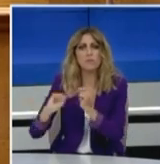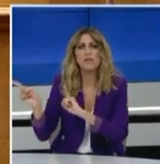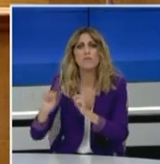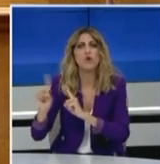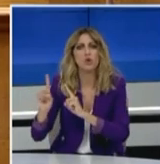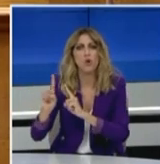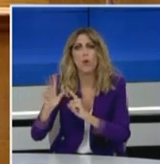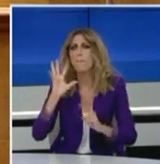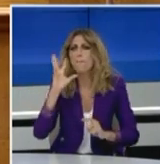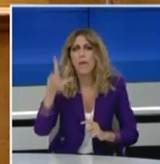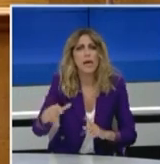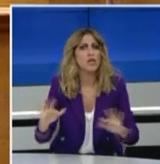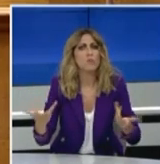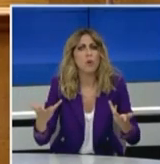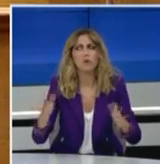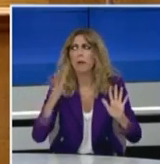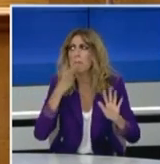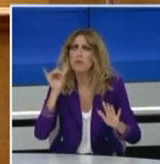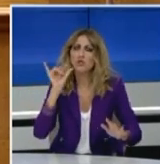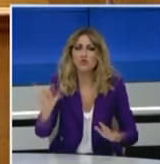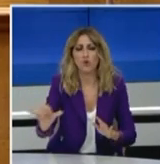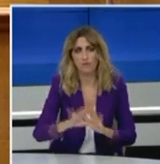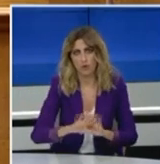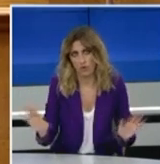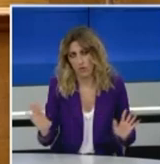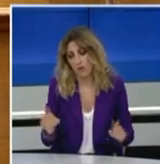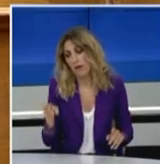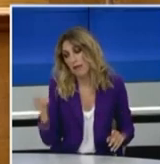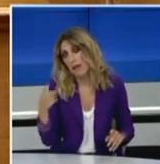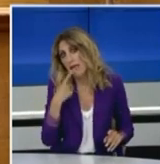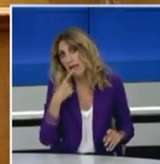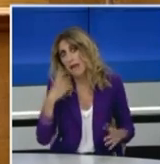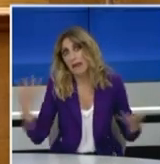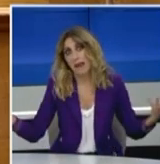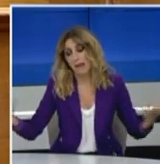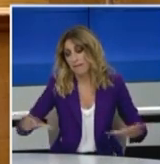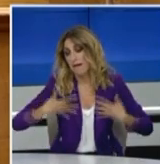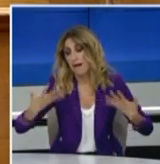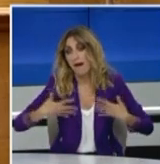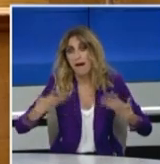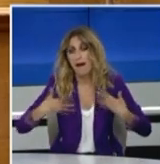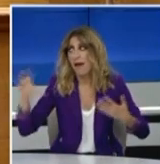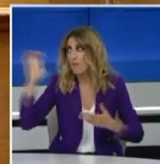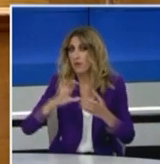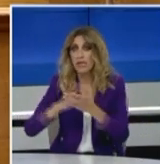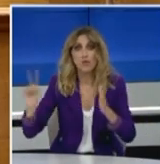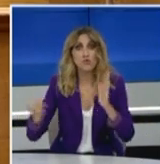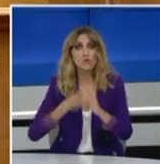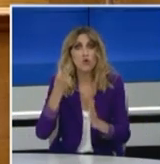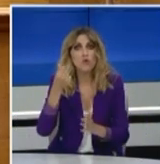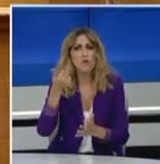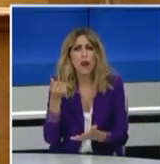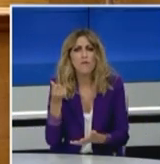νέο πακέτο για το οποίο κομπάζετε, γιατί είναι όπως λέτε το μεγαλύτερο που έχει ποτέ δοθεί, δεν είναι